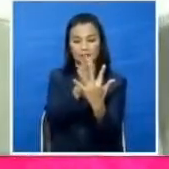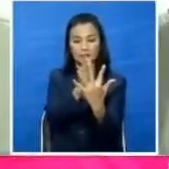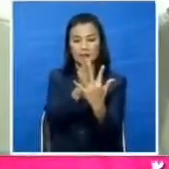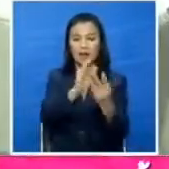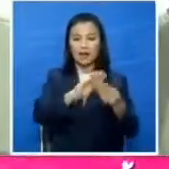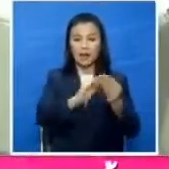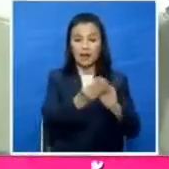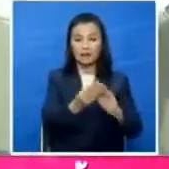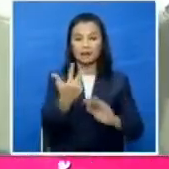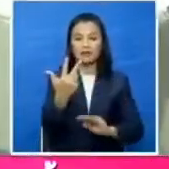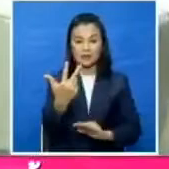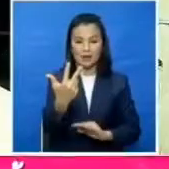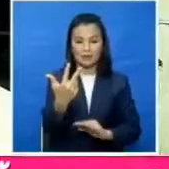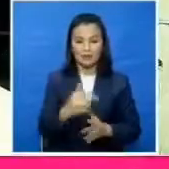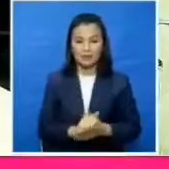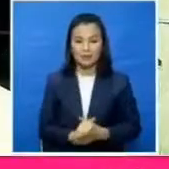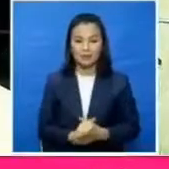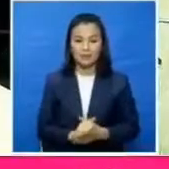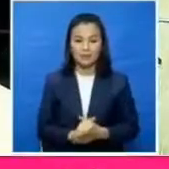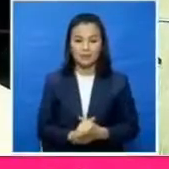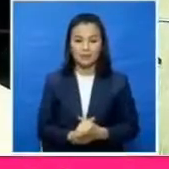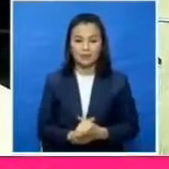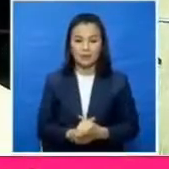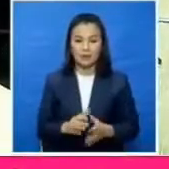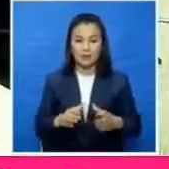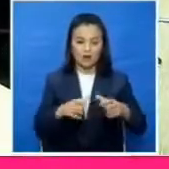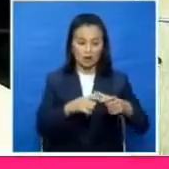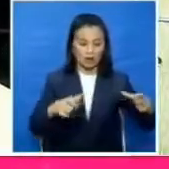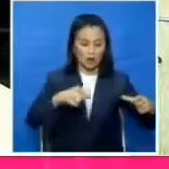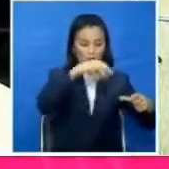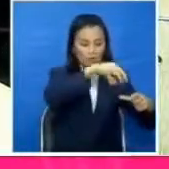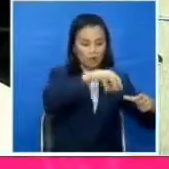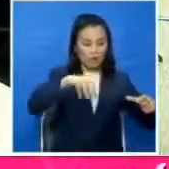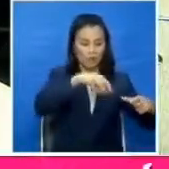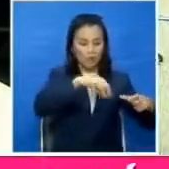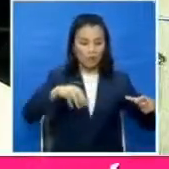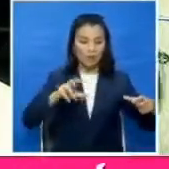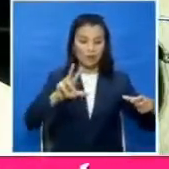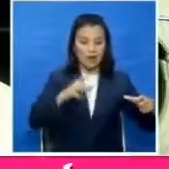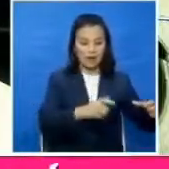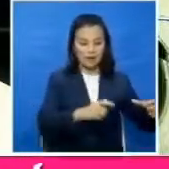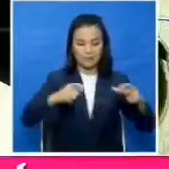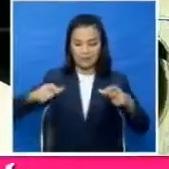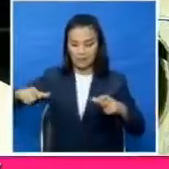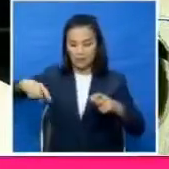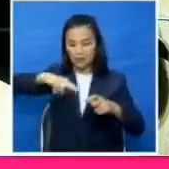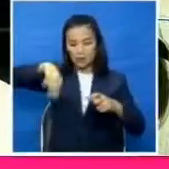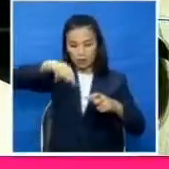หมายเลข3พนักงานนำกล่องลูกบอลหมายเลข3มาให้ประธานกรรมการตรวจสอบค่ะ